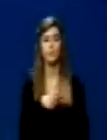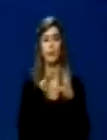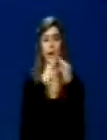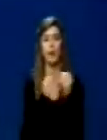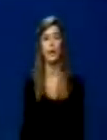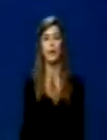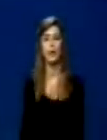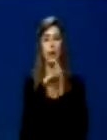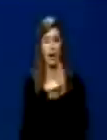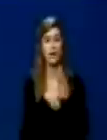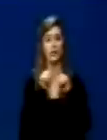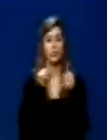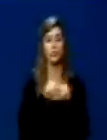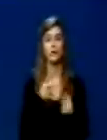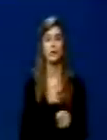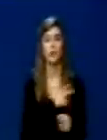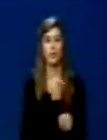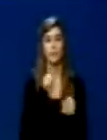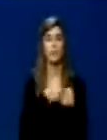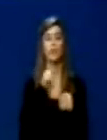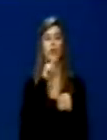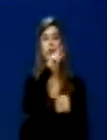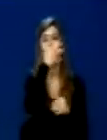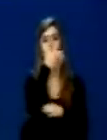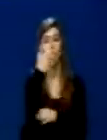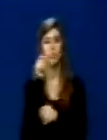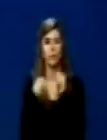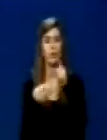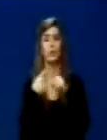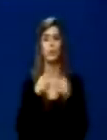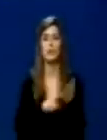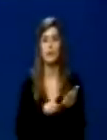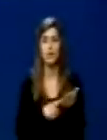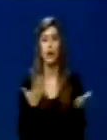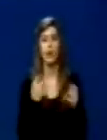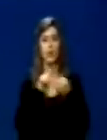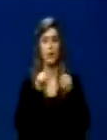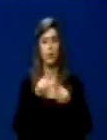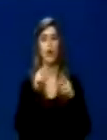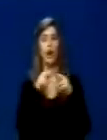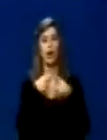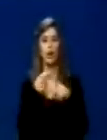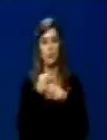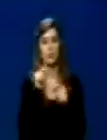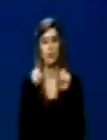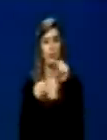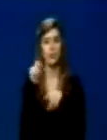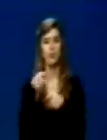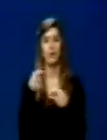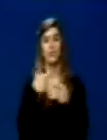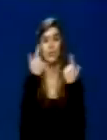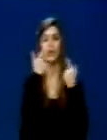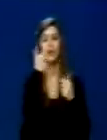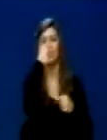kërkesat ligjore që i bëhen nga ndërmarrët e ndryshme, nga sindikatet e ndryshme, AKP-s për shkeljen e procedurave apo për shkeljet e supozuara